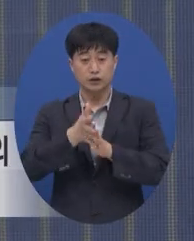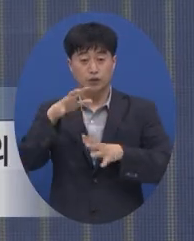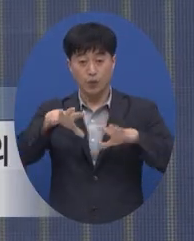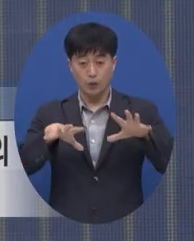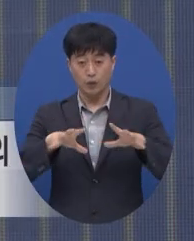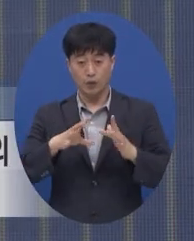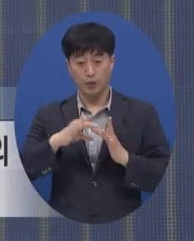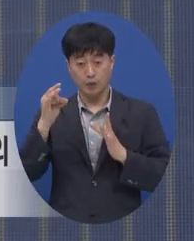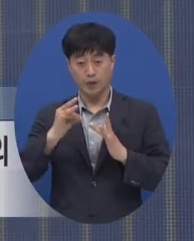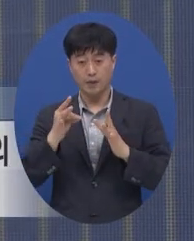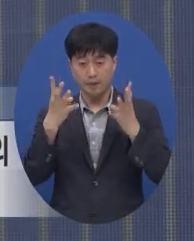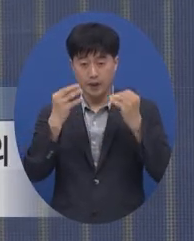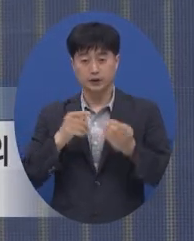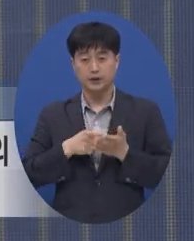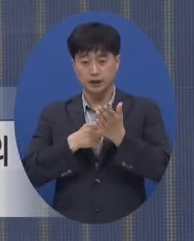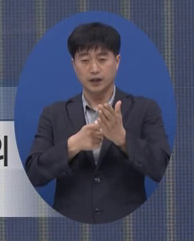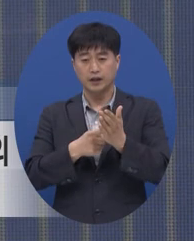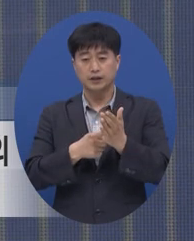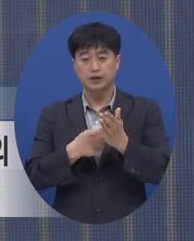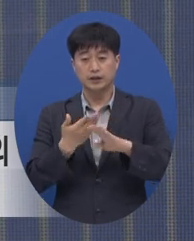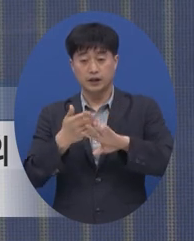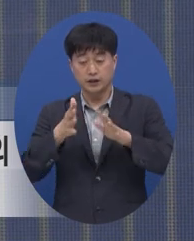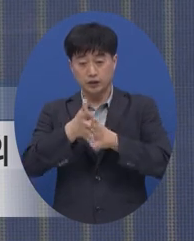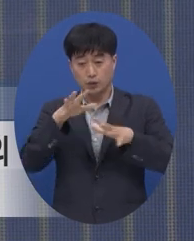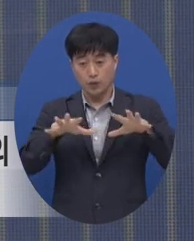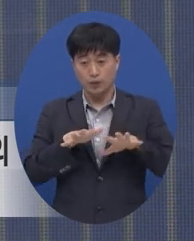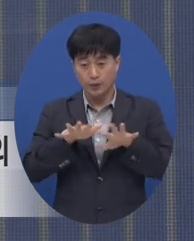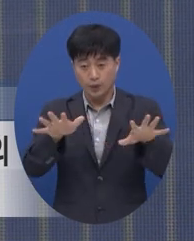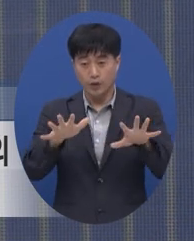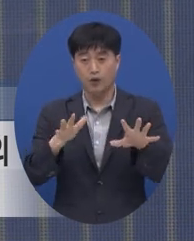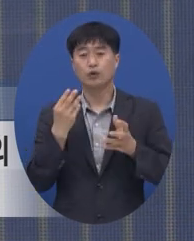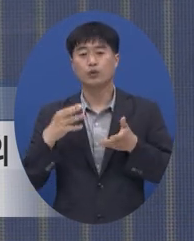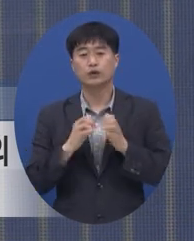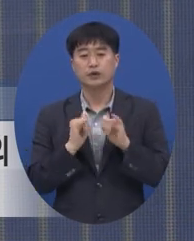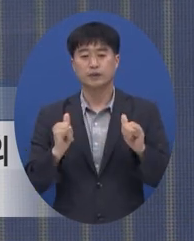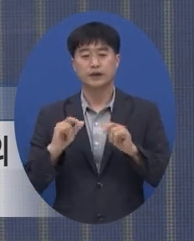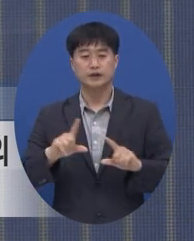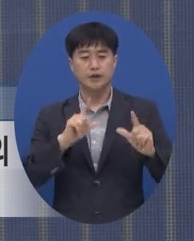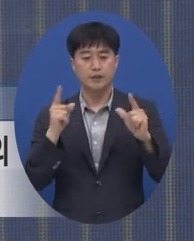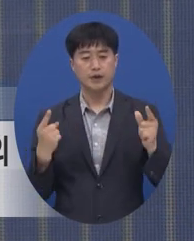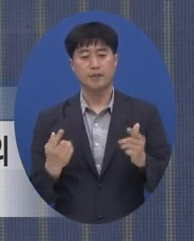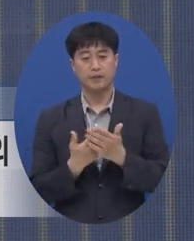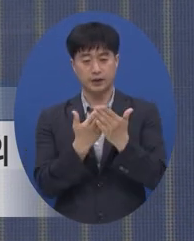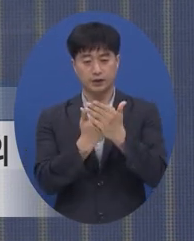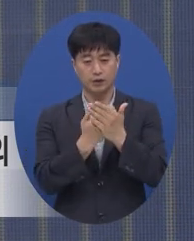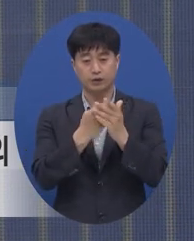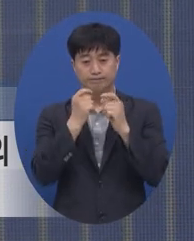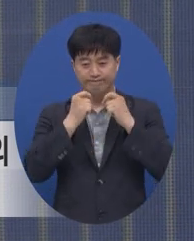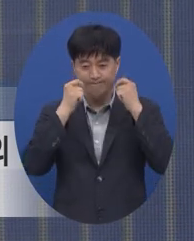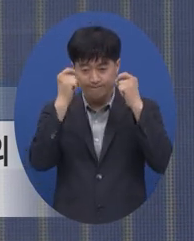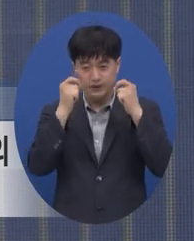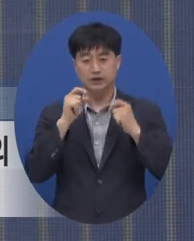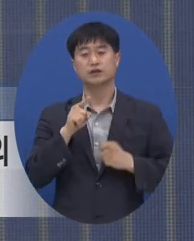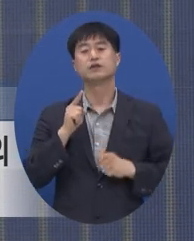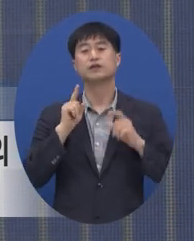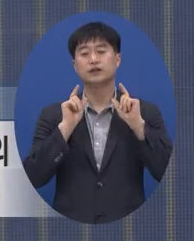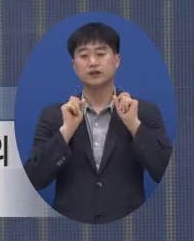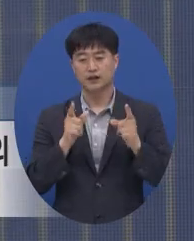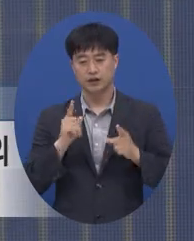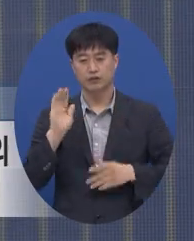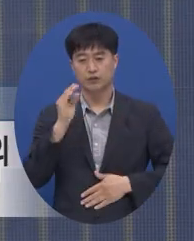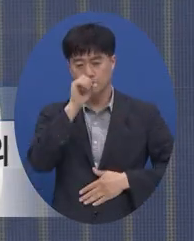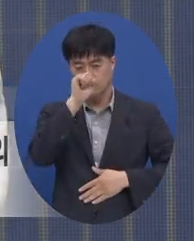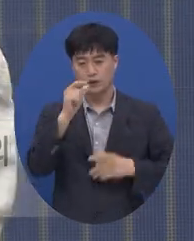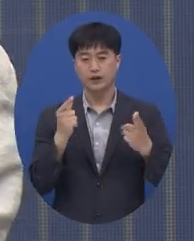채택된 많은 제안들이 다른 시간에 좀 퍼져나가고 그 동인에서 도움이 된 삶의 좀 개선되고 나아지고 웃음을 낄 수 있는 그런